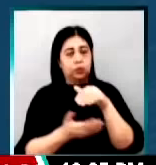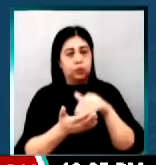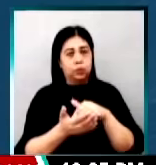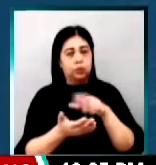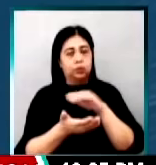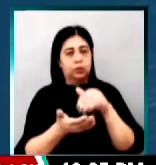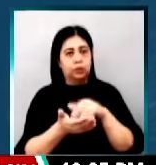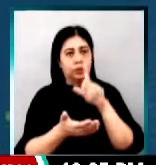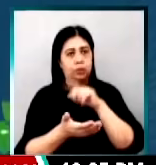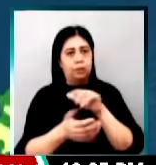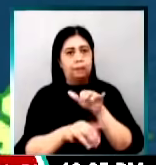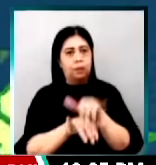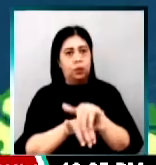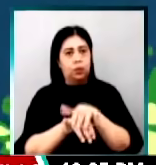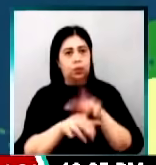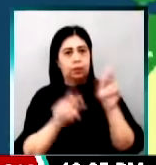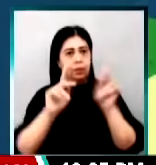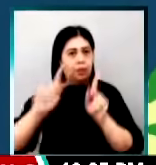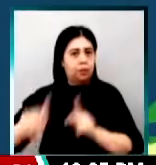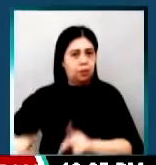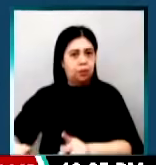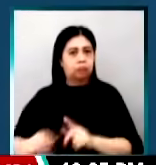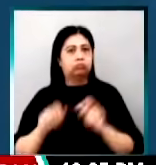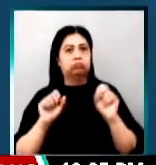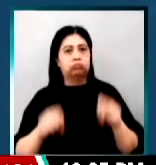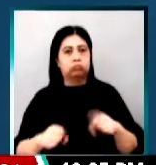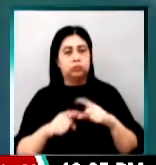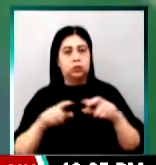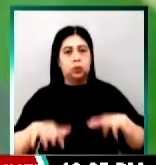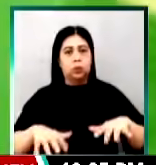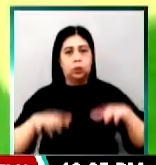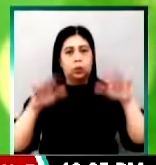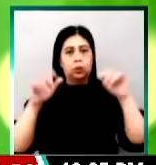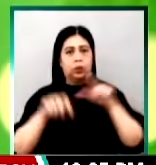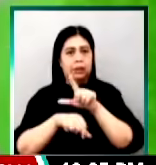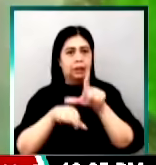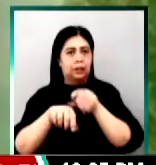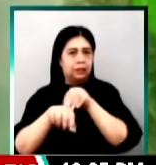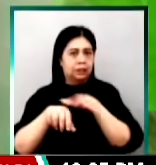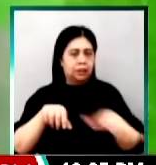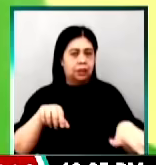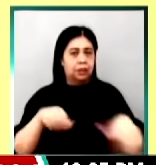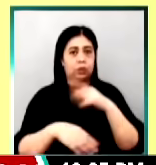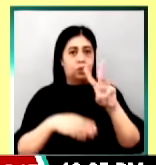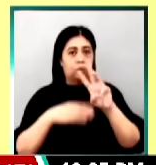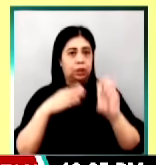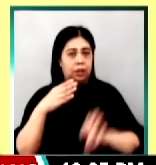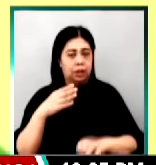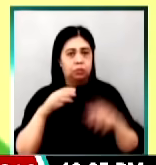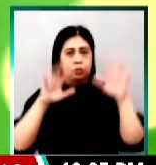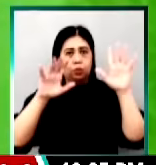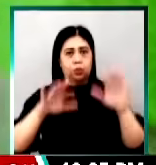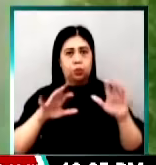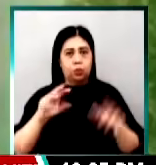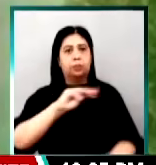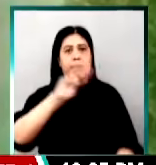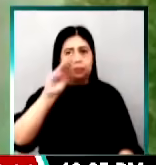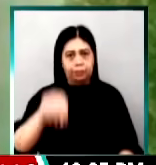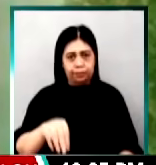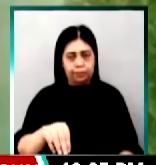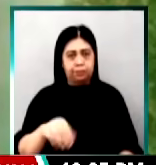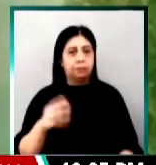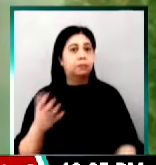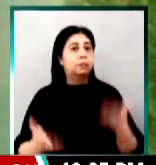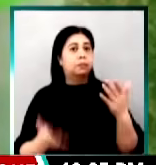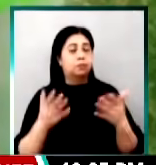at Palawan. Posible rin ang pagbaha at landslide. Buong weekend namang uulanin ang Metro Manila. Posible rin ang malalakas